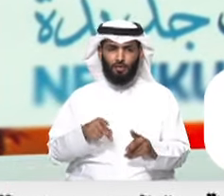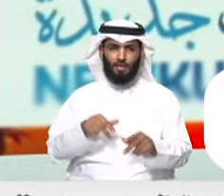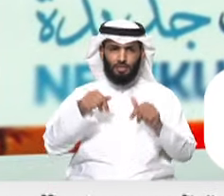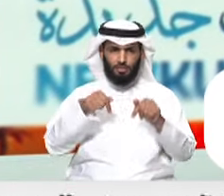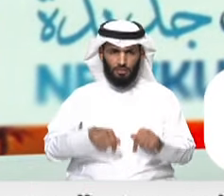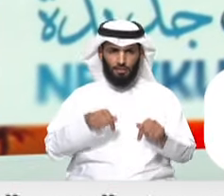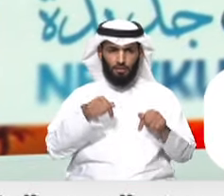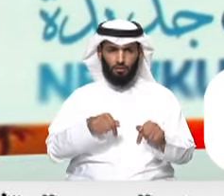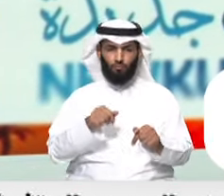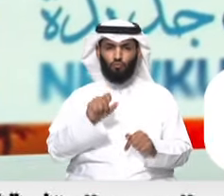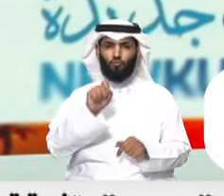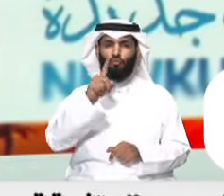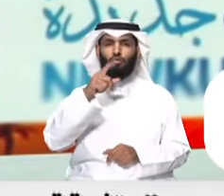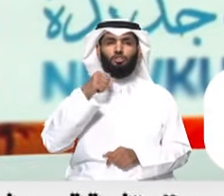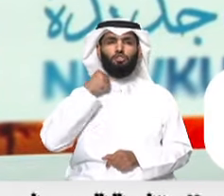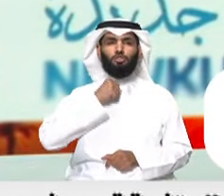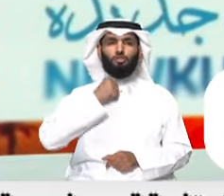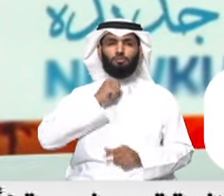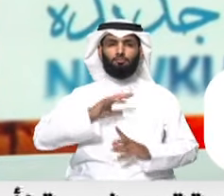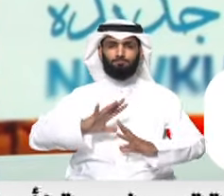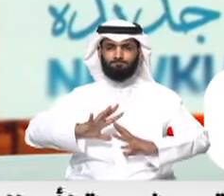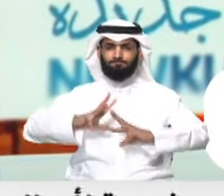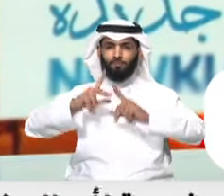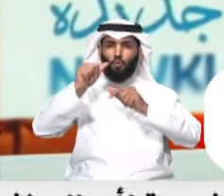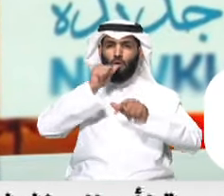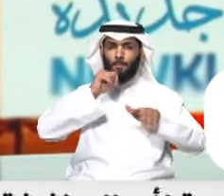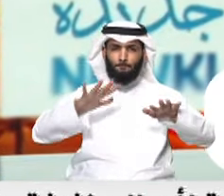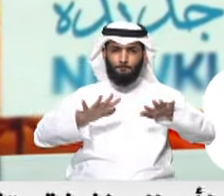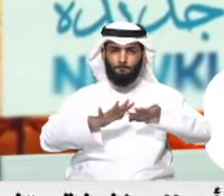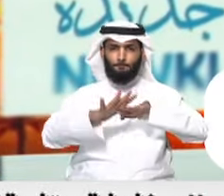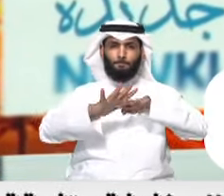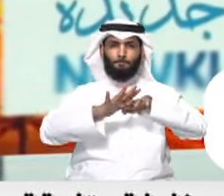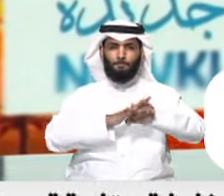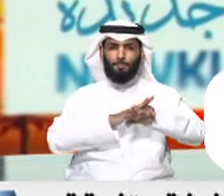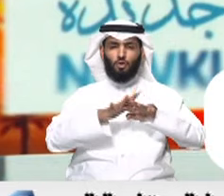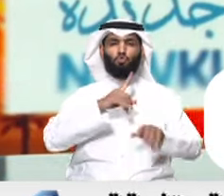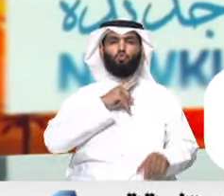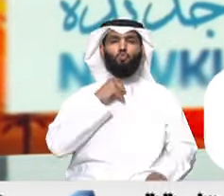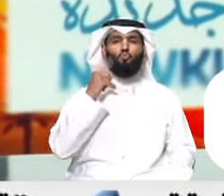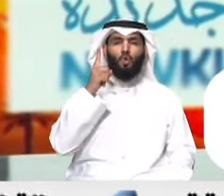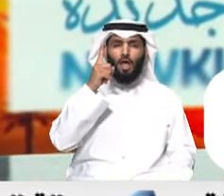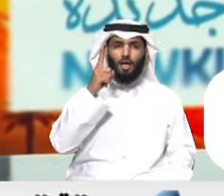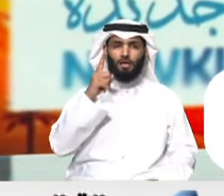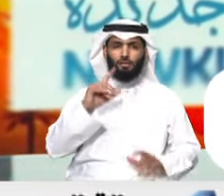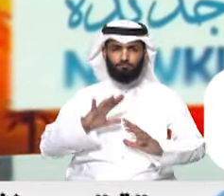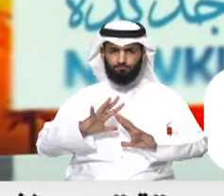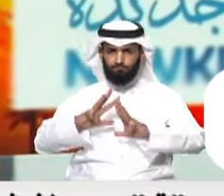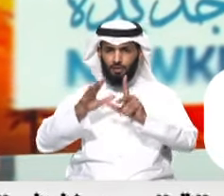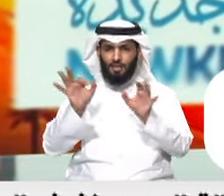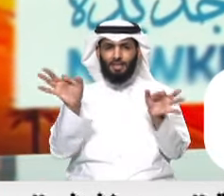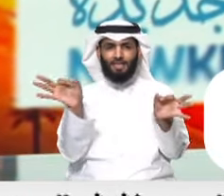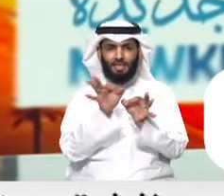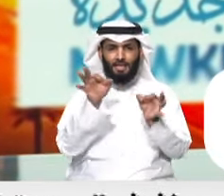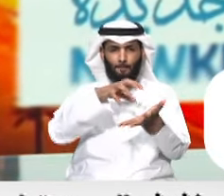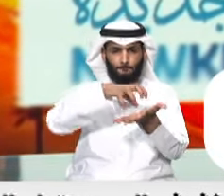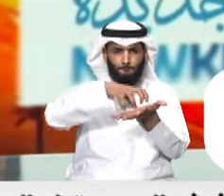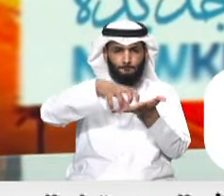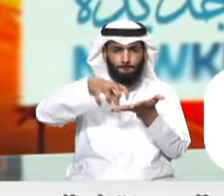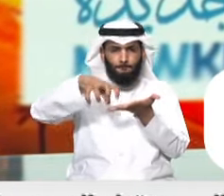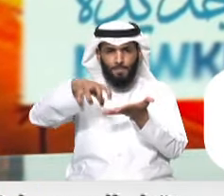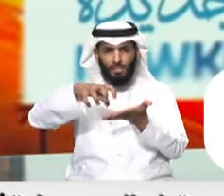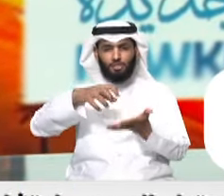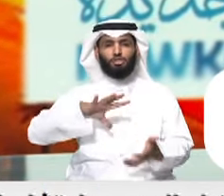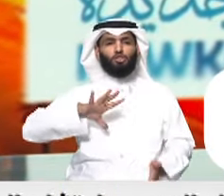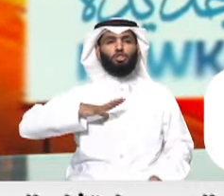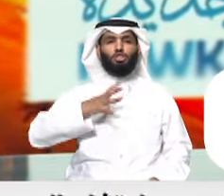المشهد الموافقه على مشروع تطوير واجهه الشويخ البحريه المقابله لمركز الشيخ جابر احمد الثقافي وبتخطيط